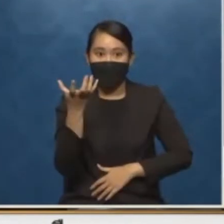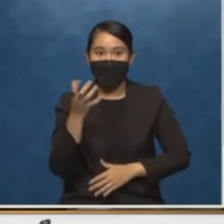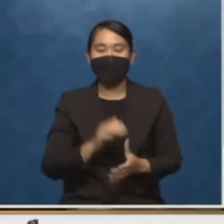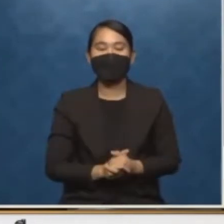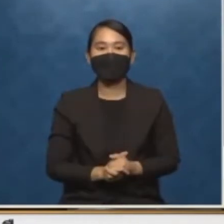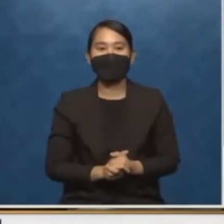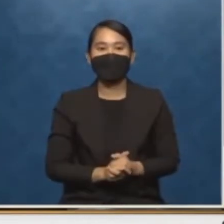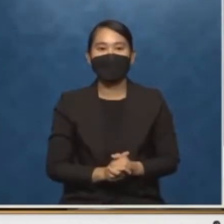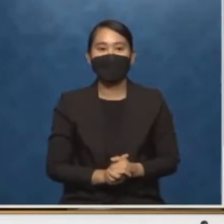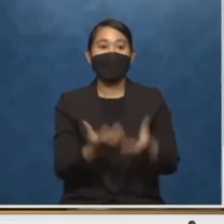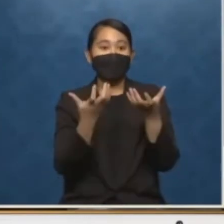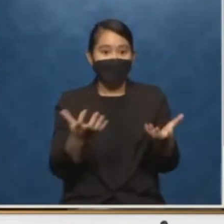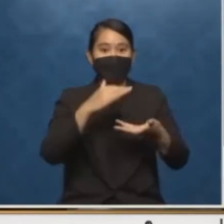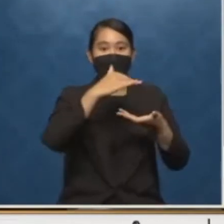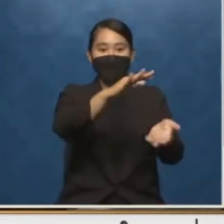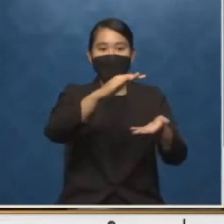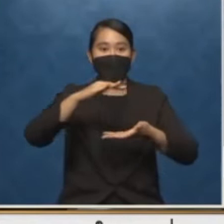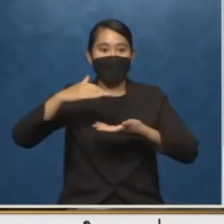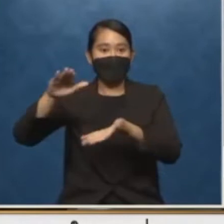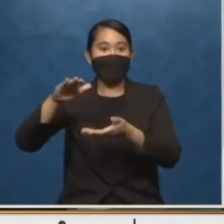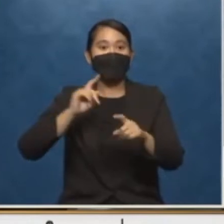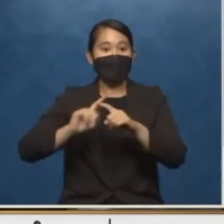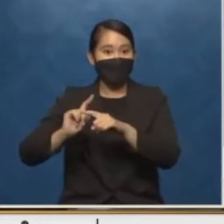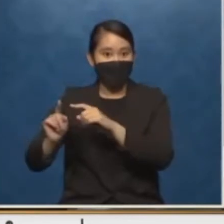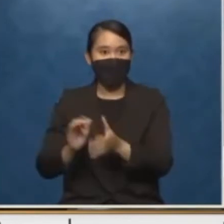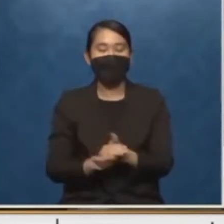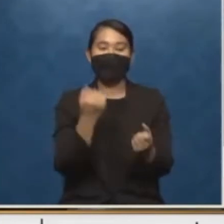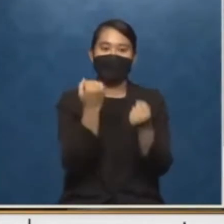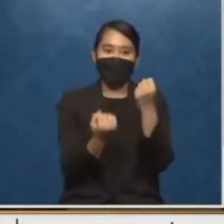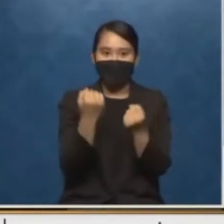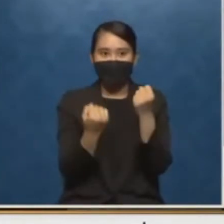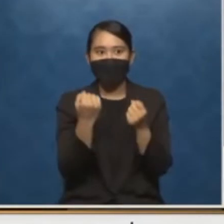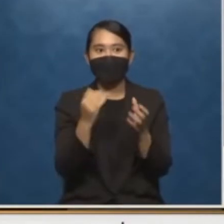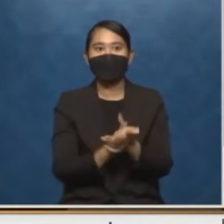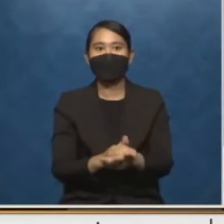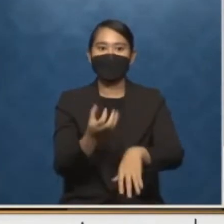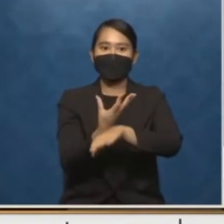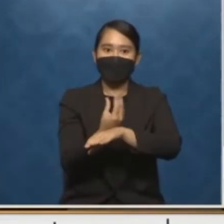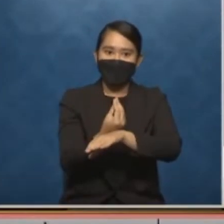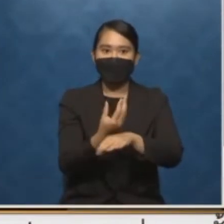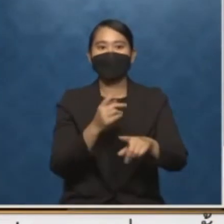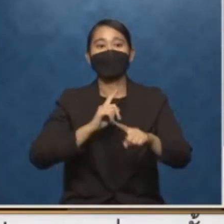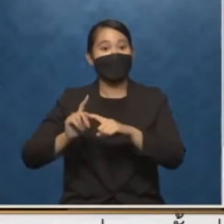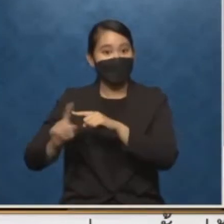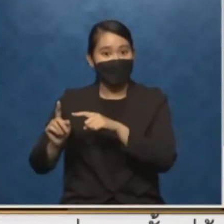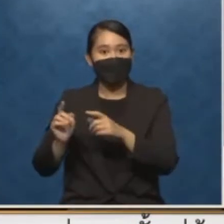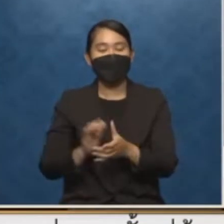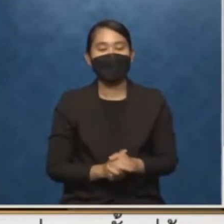จิสติกต่อถึงยานยนต์อัญมณีไฟฟ้าอิเล็กทรอนิกส์ท่องเที่ยวโรงแรม